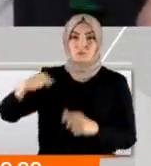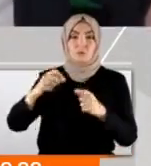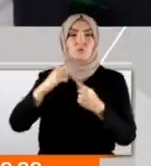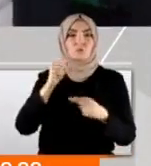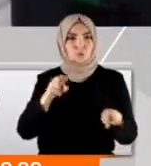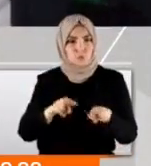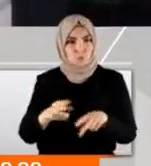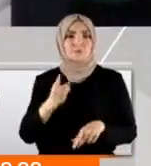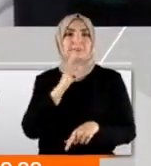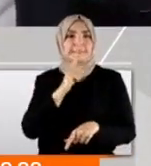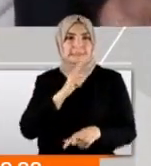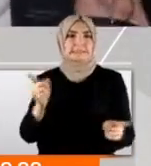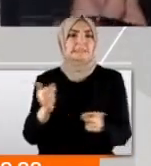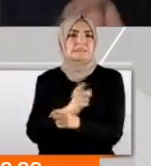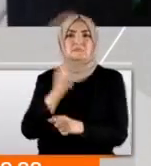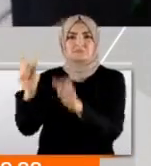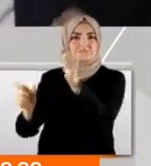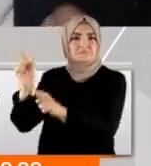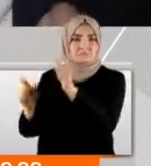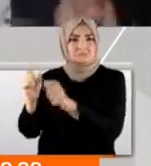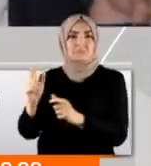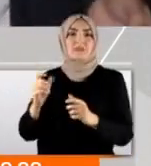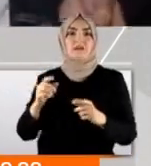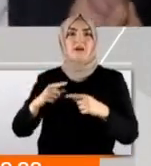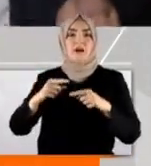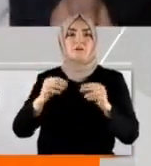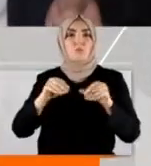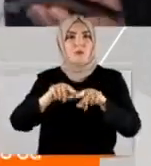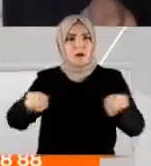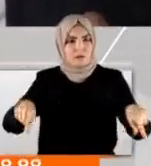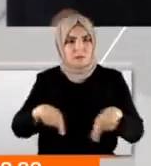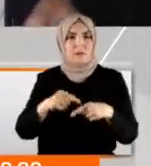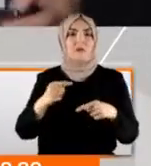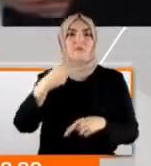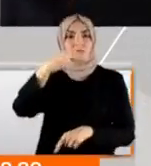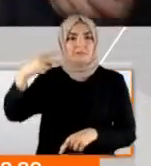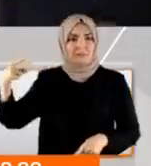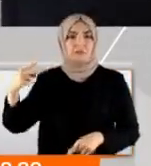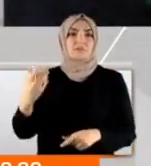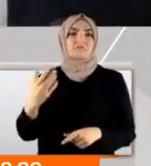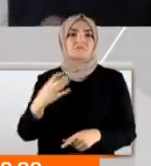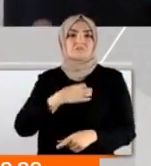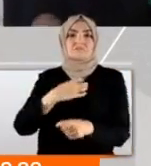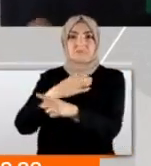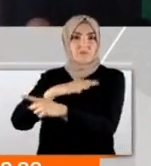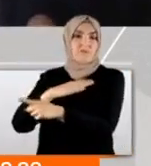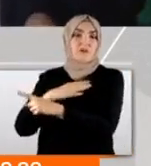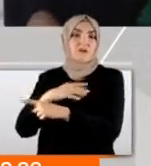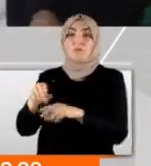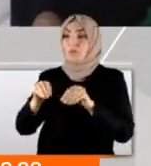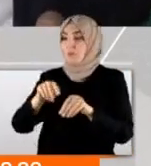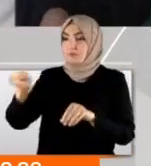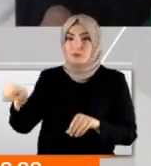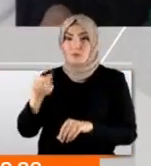milletten insanın burada arsası, evi, villası var. O yapıların tekrar sahiplerine verilmesi için taşınmaz